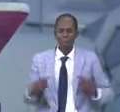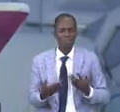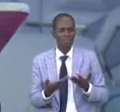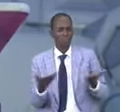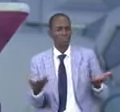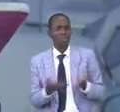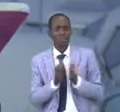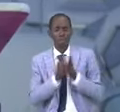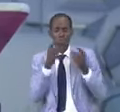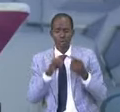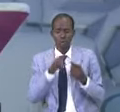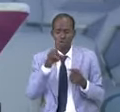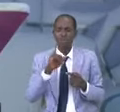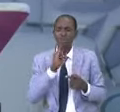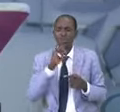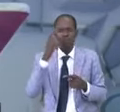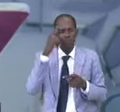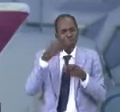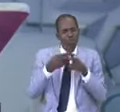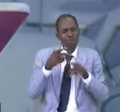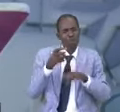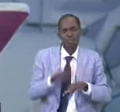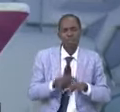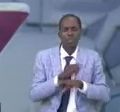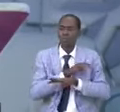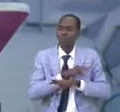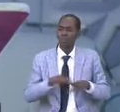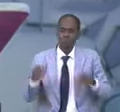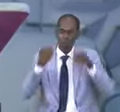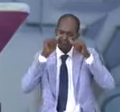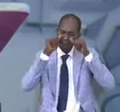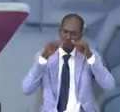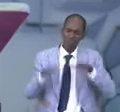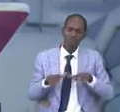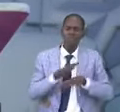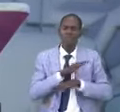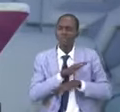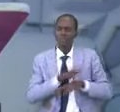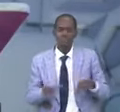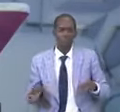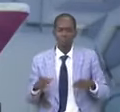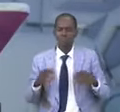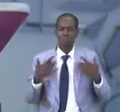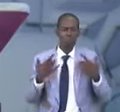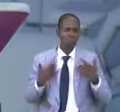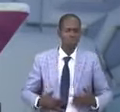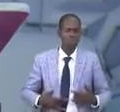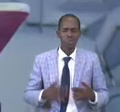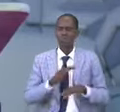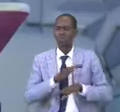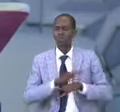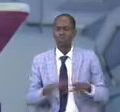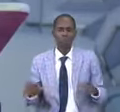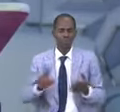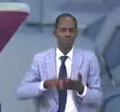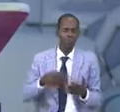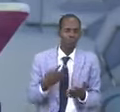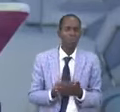ne crains pas le panique pas le chancelle pas ne sois pas frustré